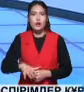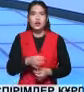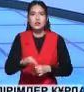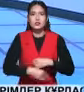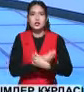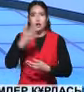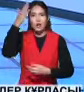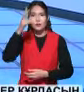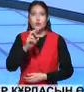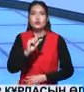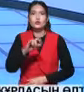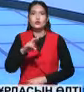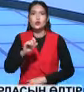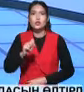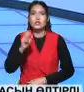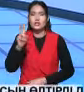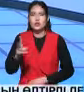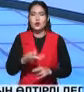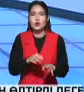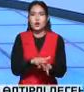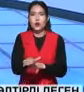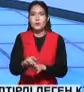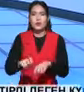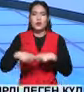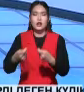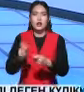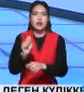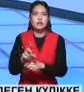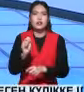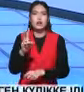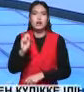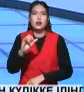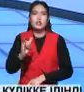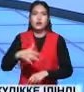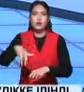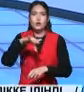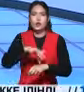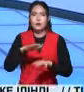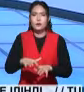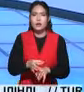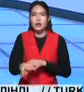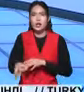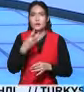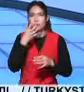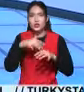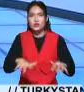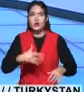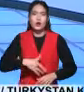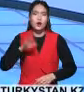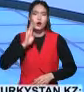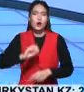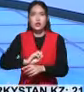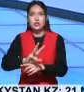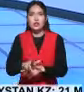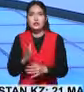әкімі Нұрдәулет Қилыбайға осындай міндеттер жүктеді. Сондай ақ Ақтау қаласы мен оның төңірегіндегі елді мекендерді жылумен, ауызсумен қамтамасыз етіп